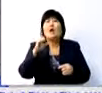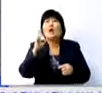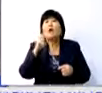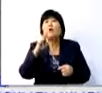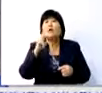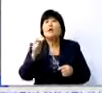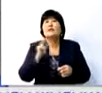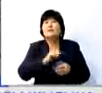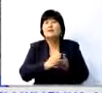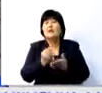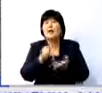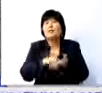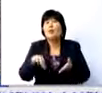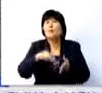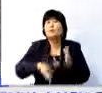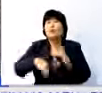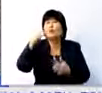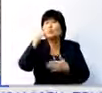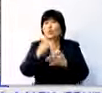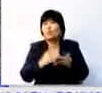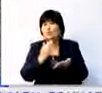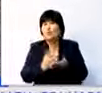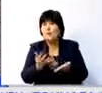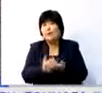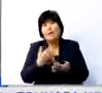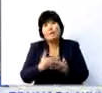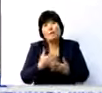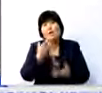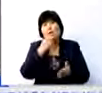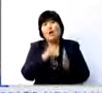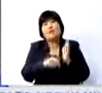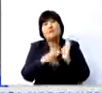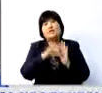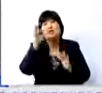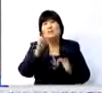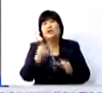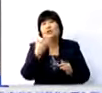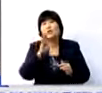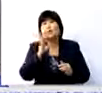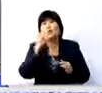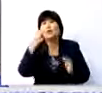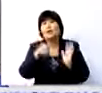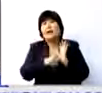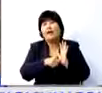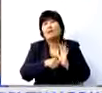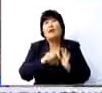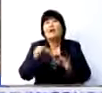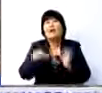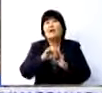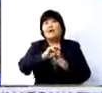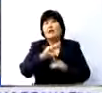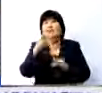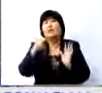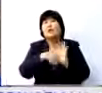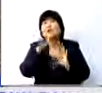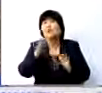қызметтер тарифі облыс бойынша ең жоғары көрсеткіш болып табылады. Мәселен, жылу 67%, ыстық су 46% және электрмен жабдықтау